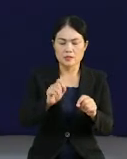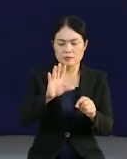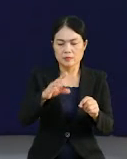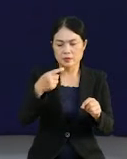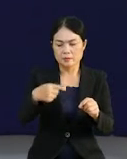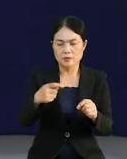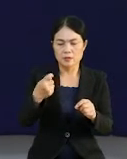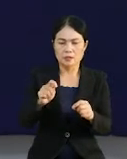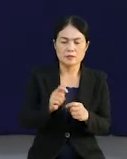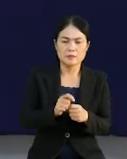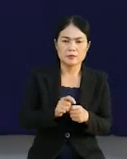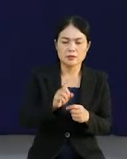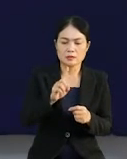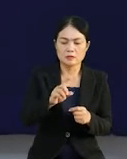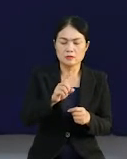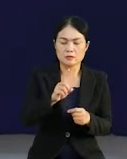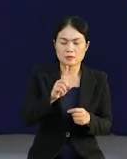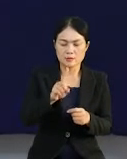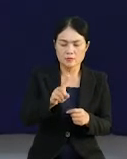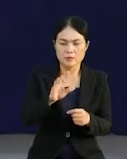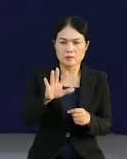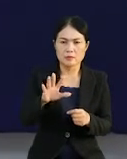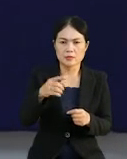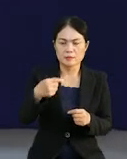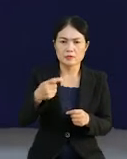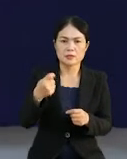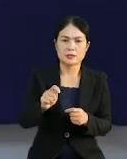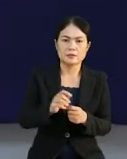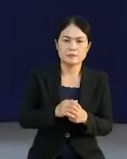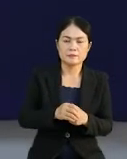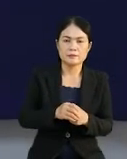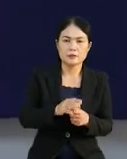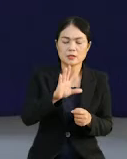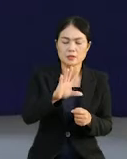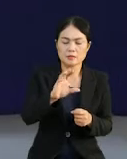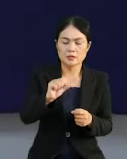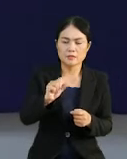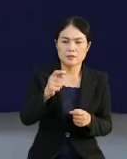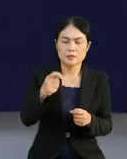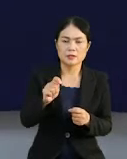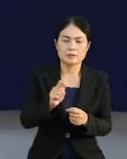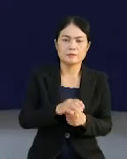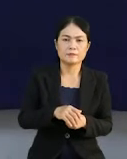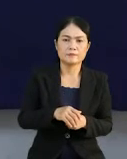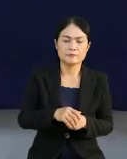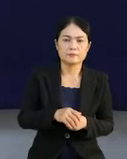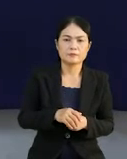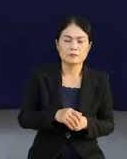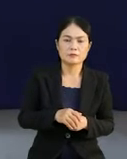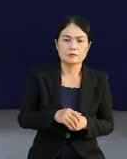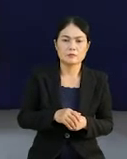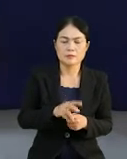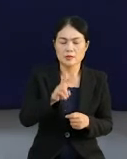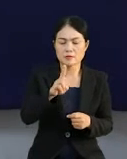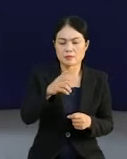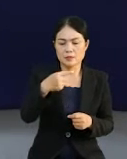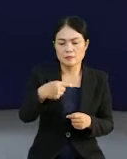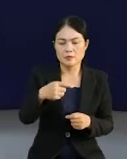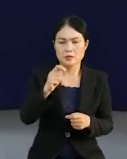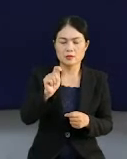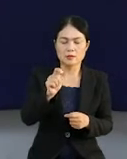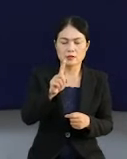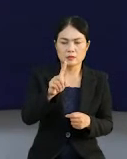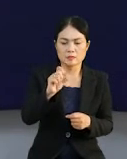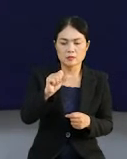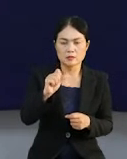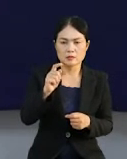ria mùi mơn pram poan ria pram rồi ria sần lật pi poan ria